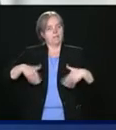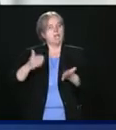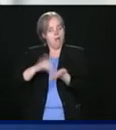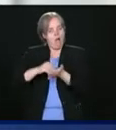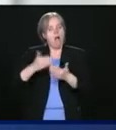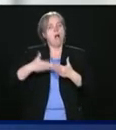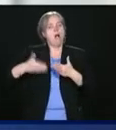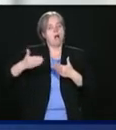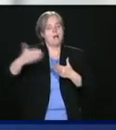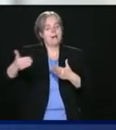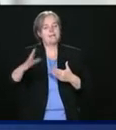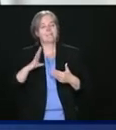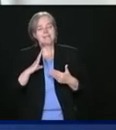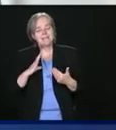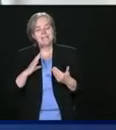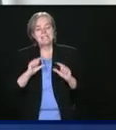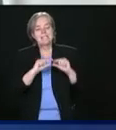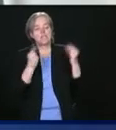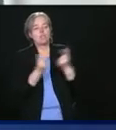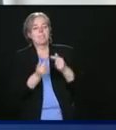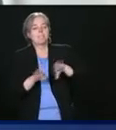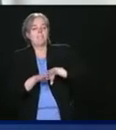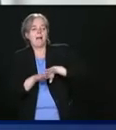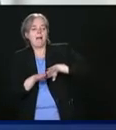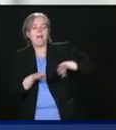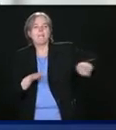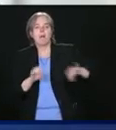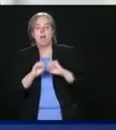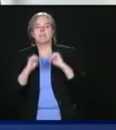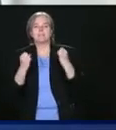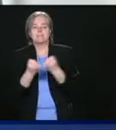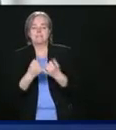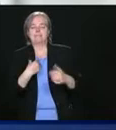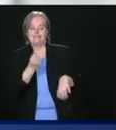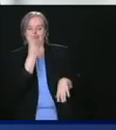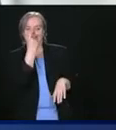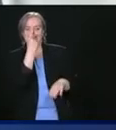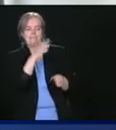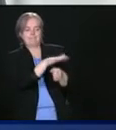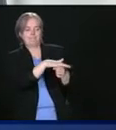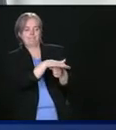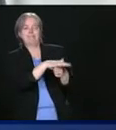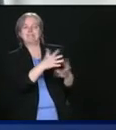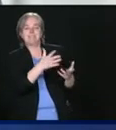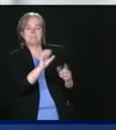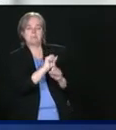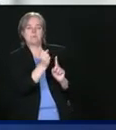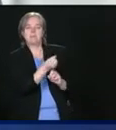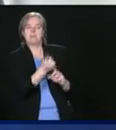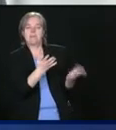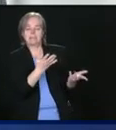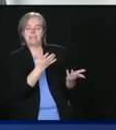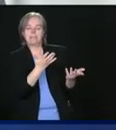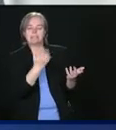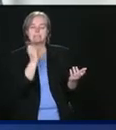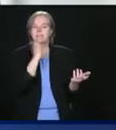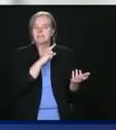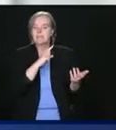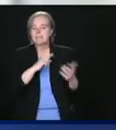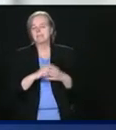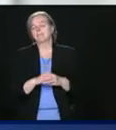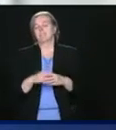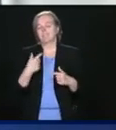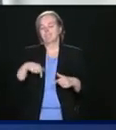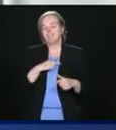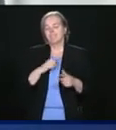Nous reconnaissons du coup la vulnérabilité particulière des communautés marginalisées, tout particulièrement certains groupes de la